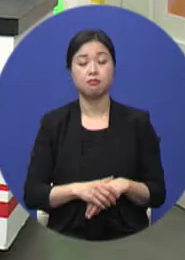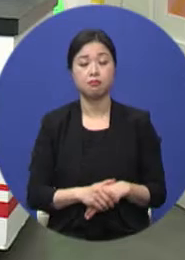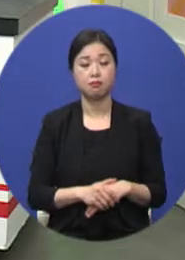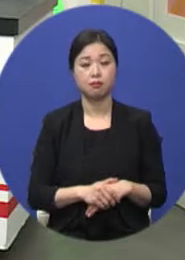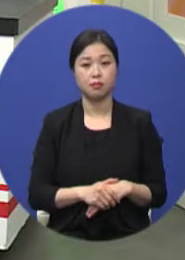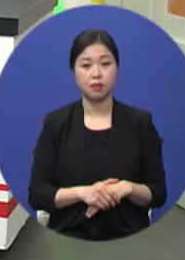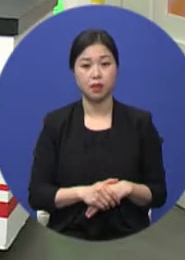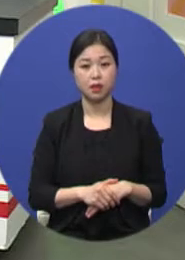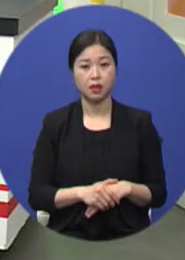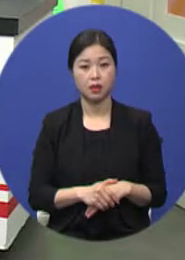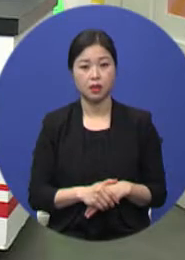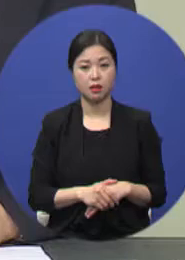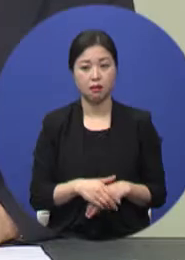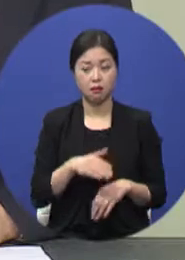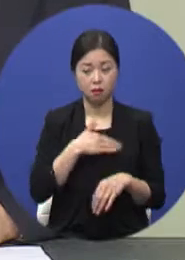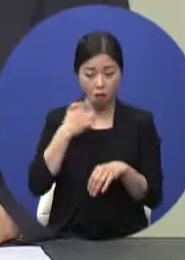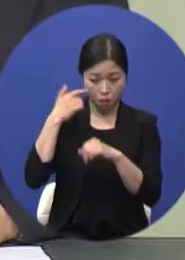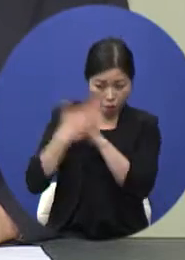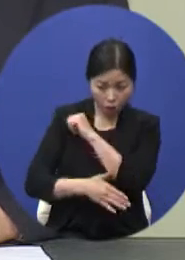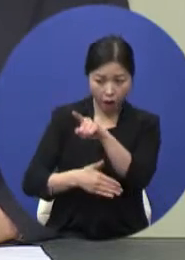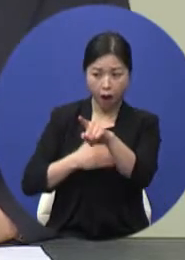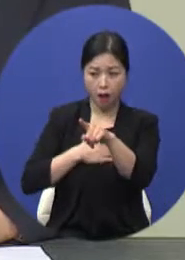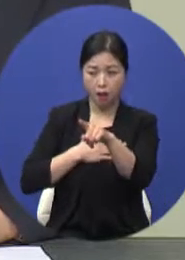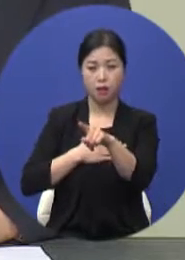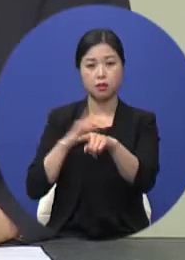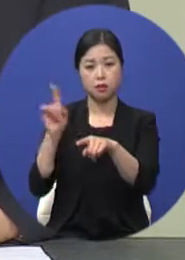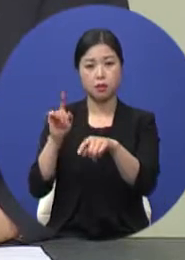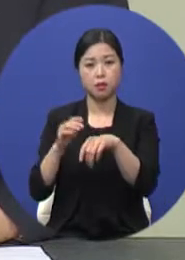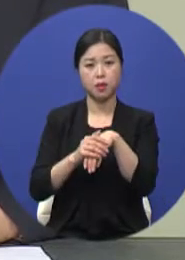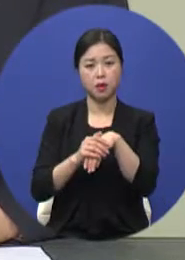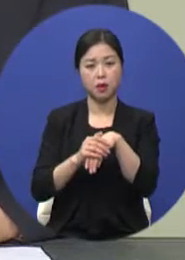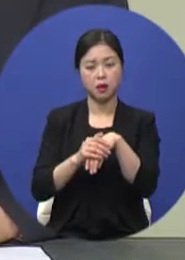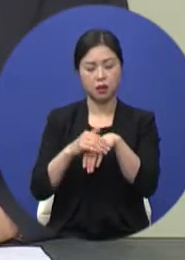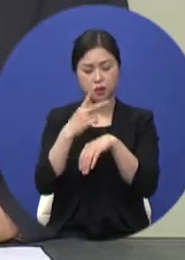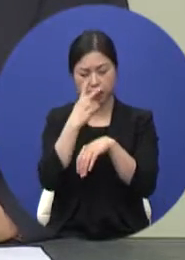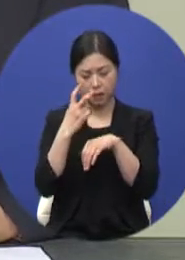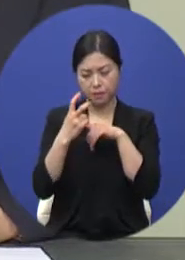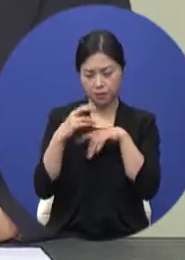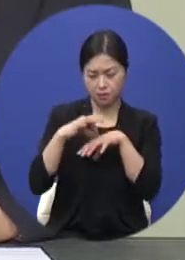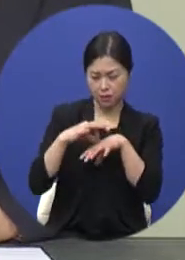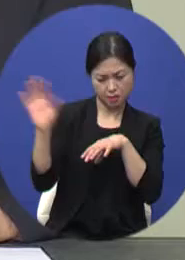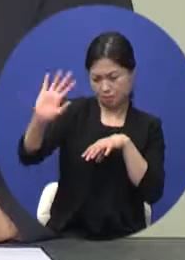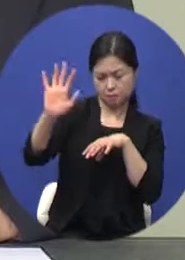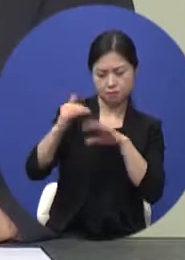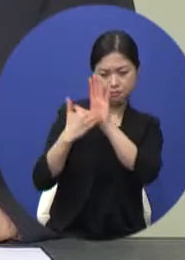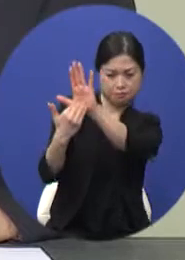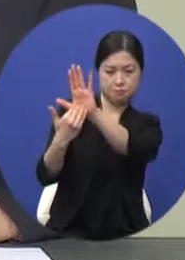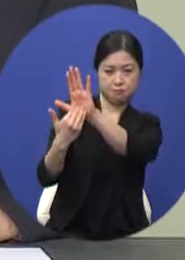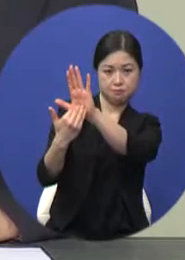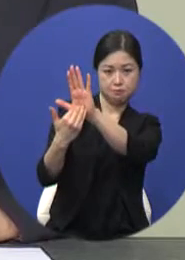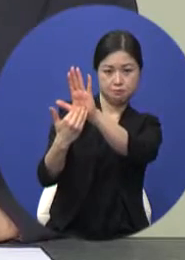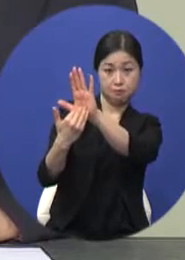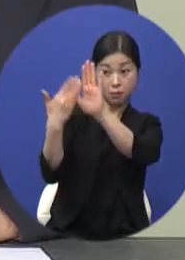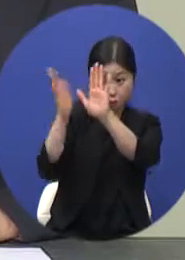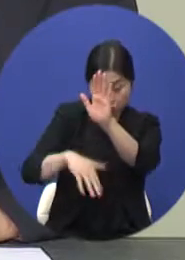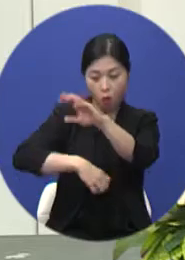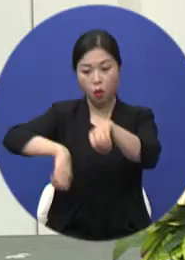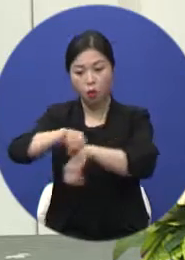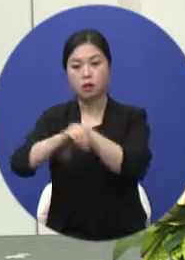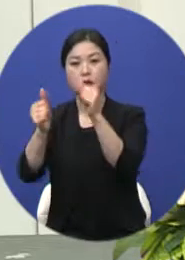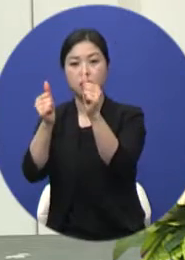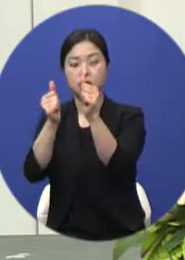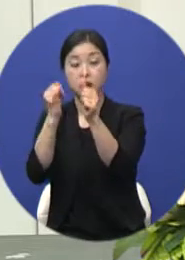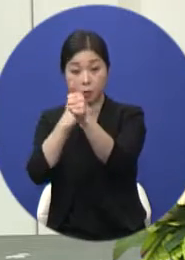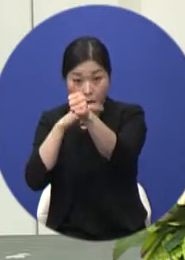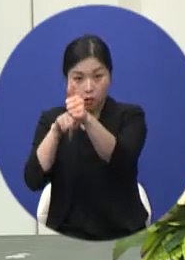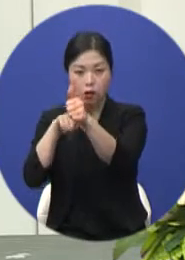대부분 외도를 경험한 여성들이 이제 잠자리 네. 거부 벌 주는 거거든요. 그렇죠. 일종의. 벌 주는 건데 오히려 네. 또 남편에게 자유를 주는 걸 그렇죠. 수도 있어요. 더